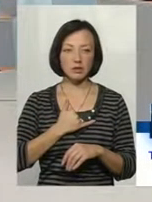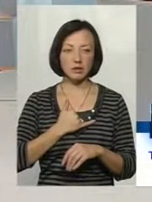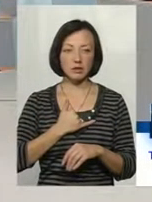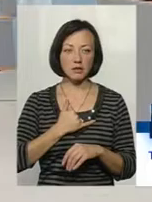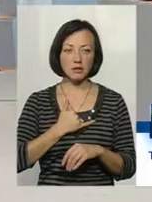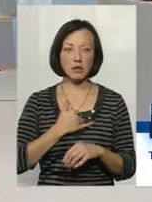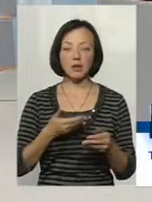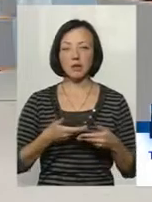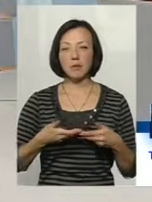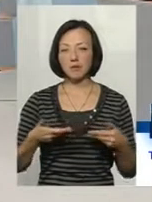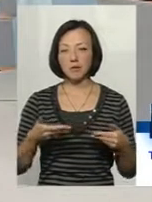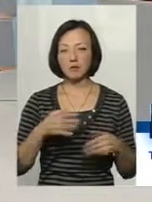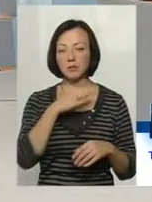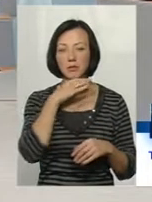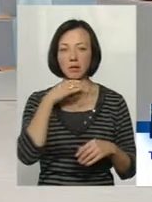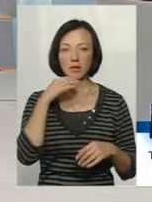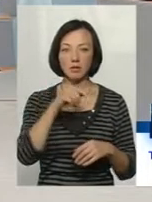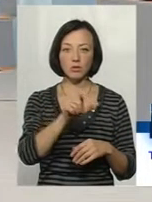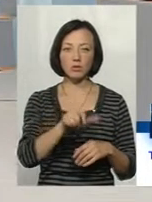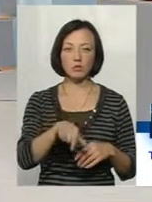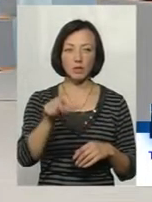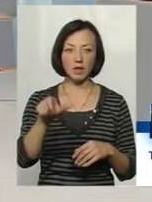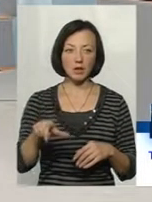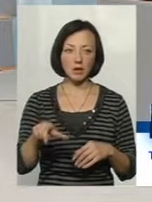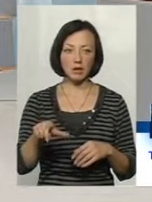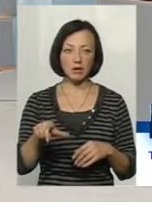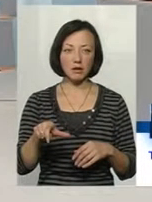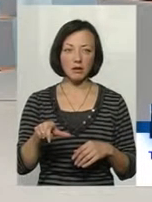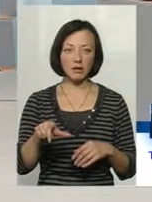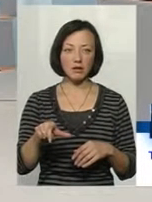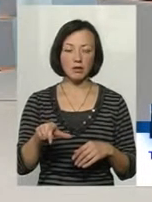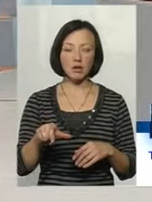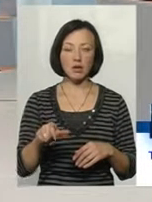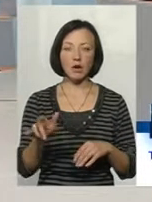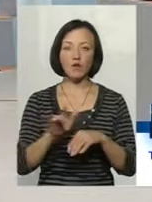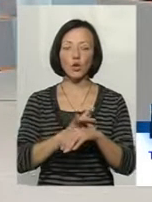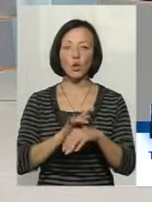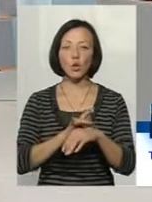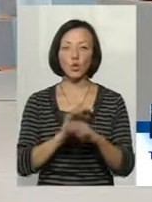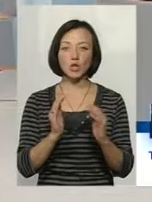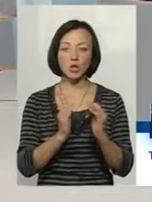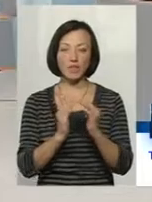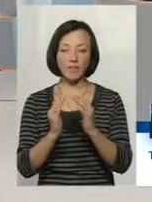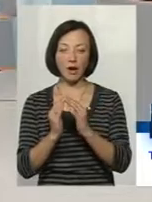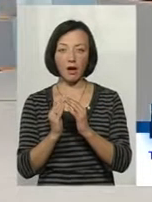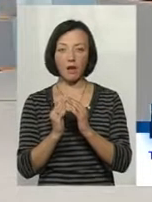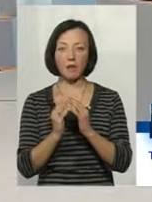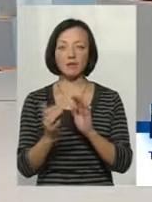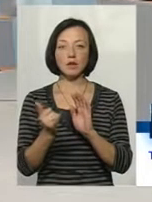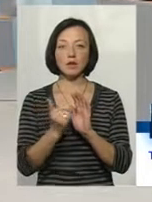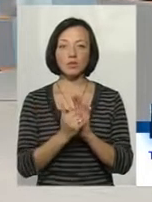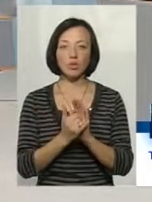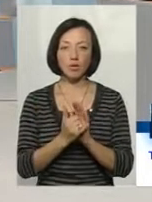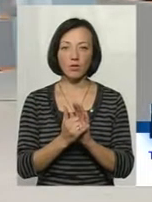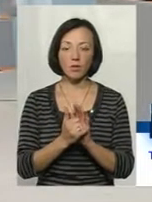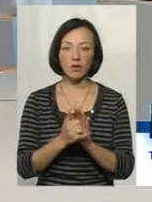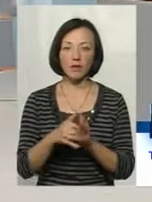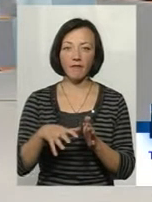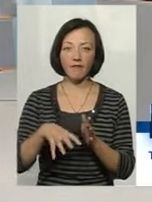в нас багато людей, от в тих самих хрущівках встановлюють